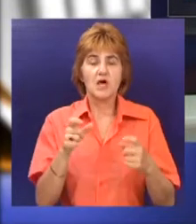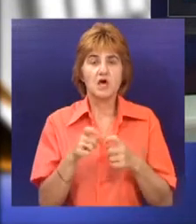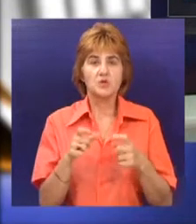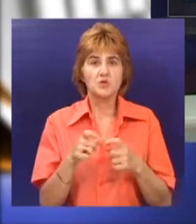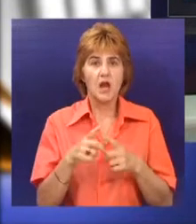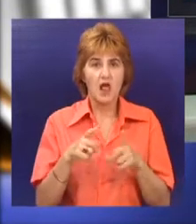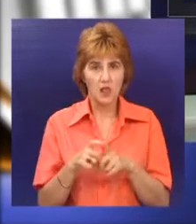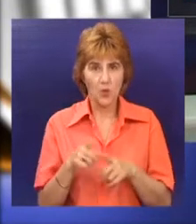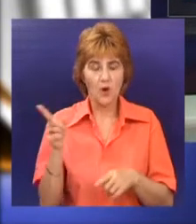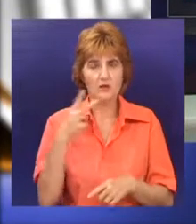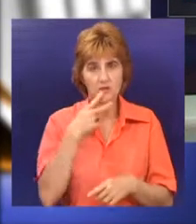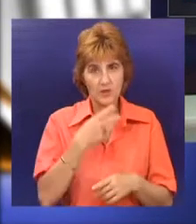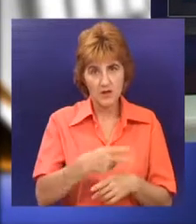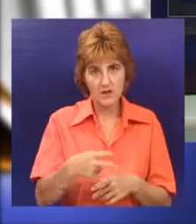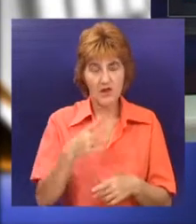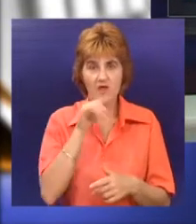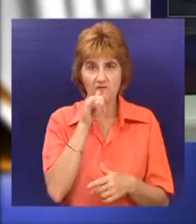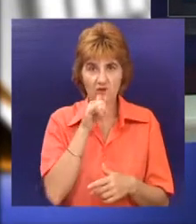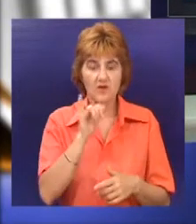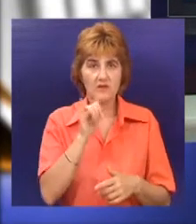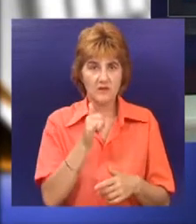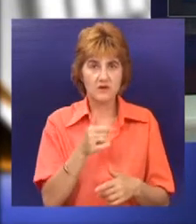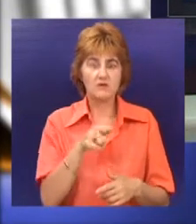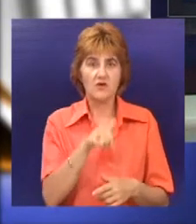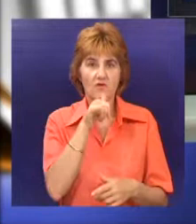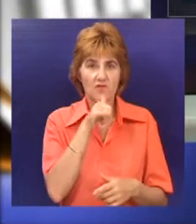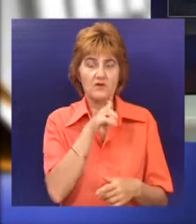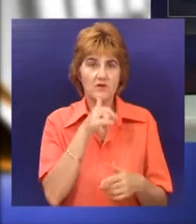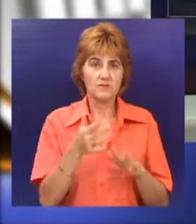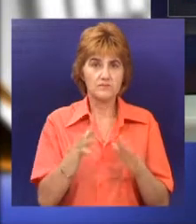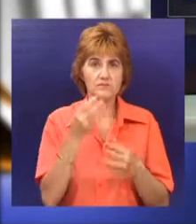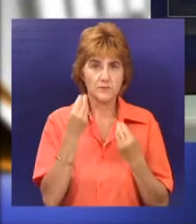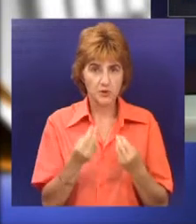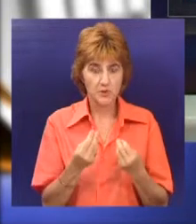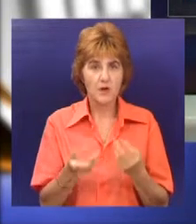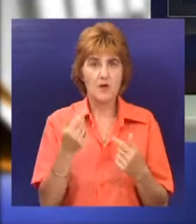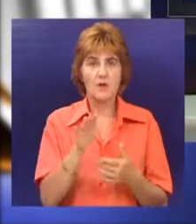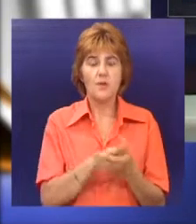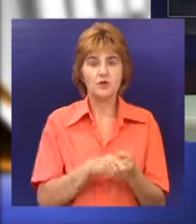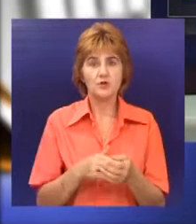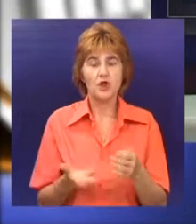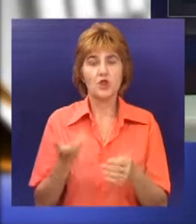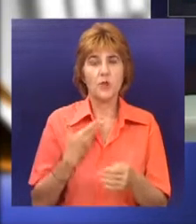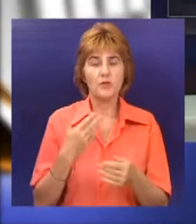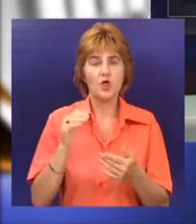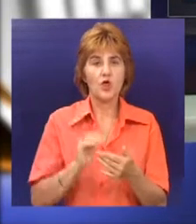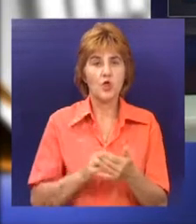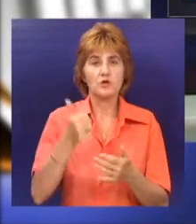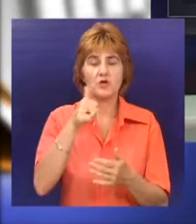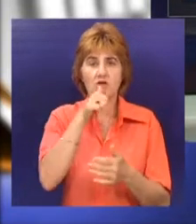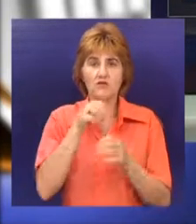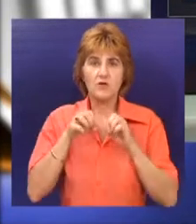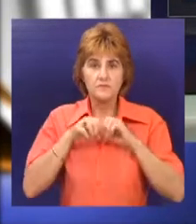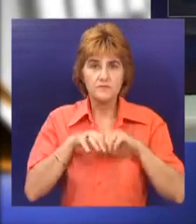Dulić. Po posljednjim analizama voda u jezeru je bakteriološki ispravna. Od 4. jula jezero se osvežava vodom iz Tise